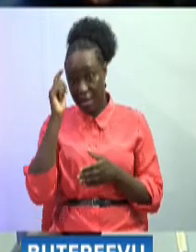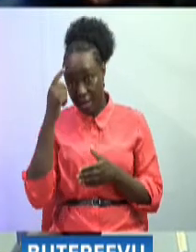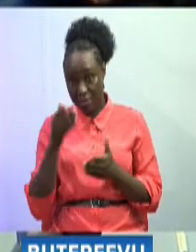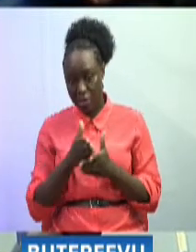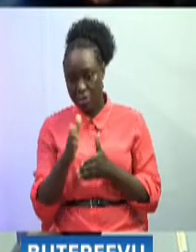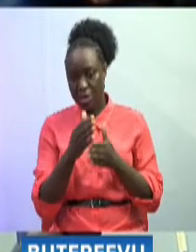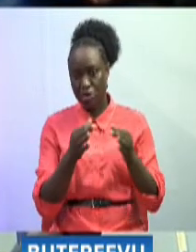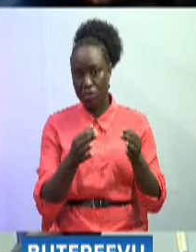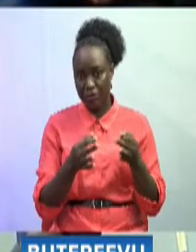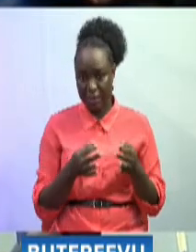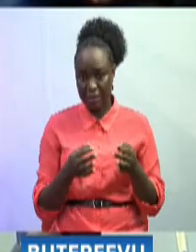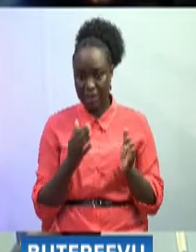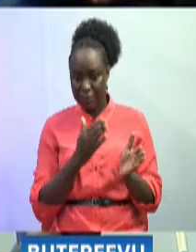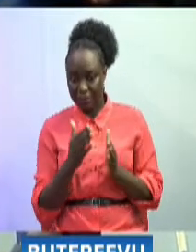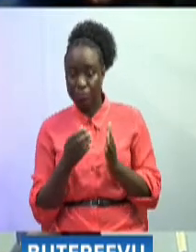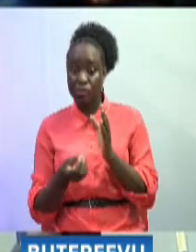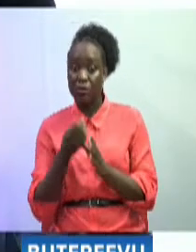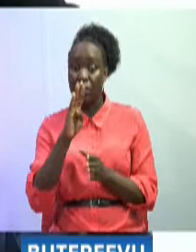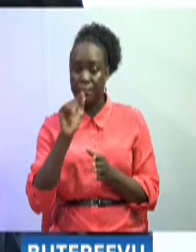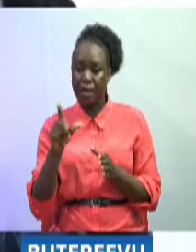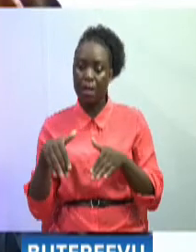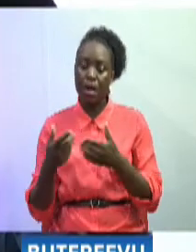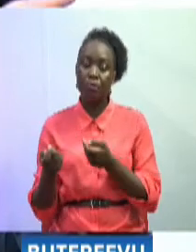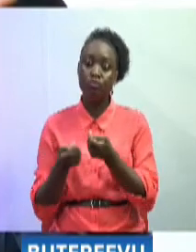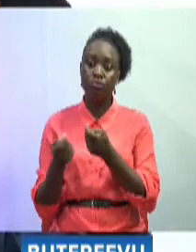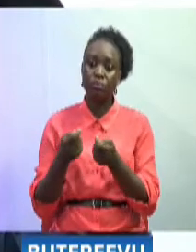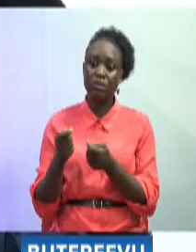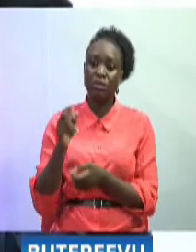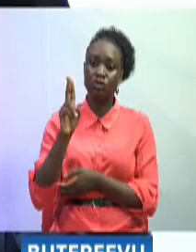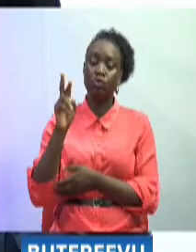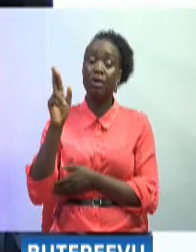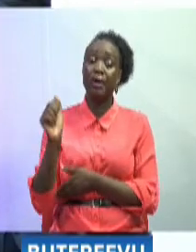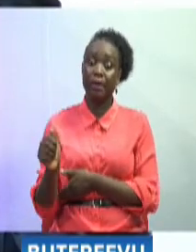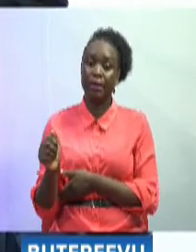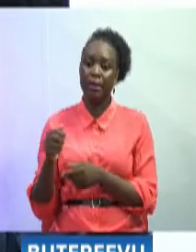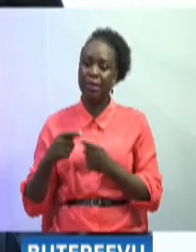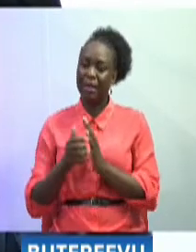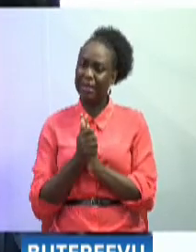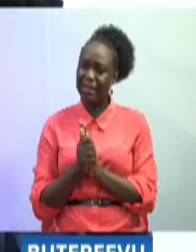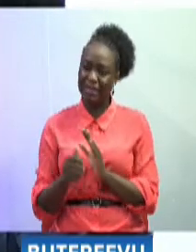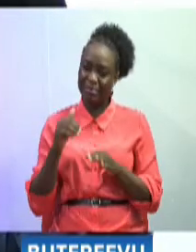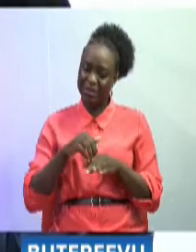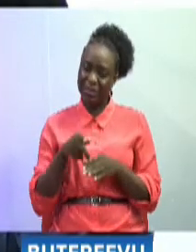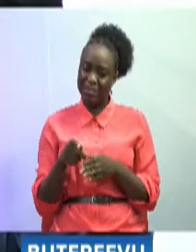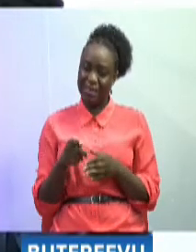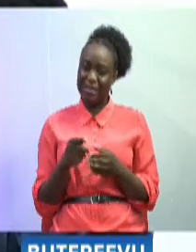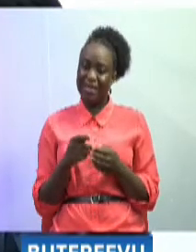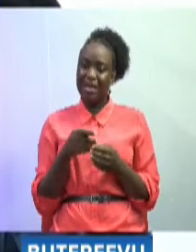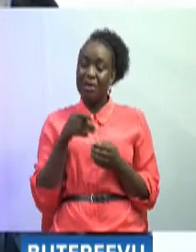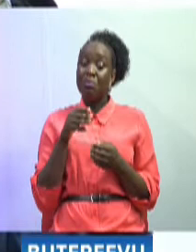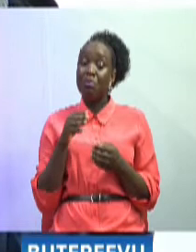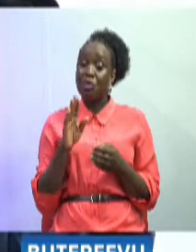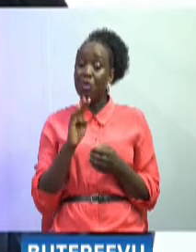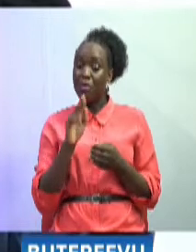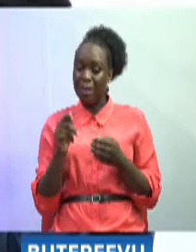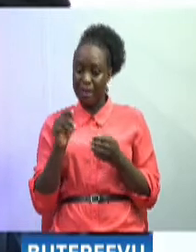bago ngalino lirimu ennongoosereza ku nzirukanya ekitongole kiwozi ky'omusolo URA. Wabula Abakugu bagamba nti ennongoosereza ezisinga zirina okujiba